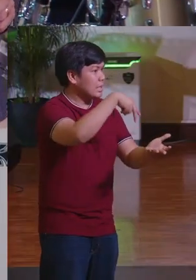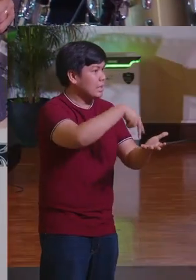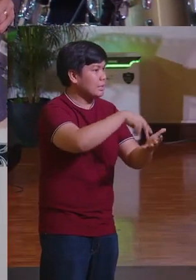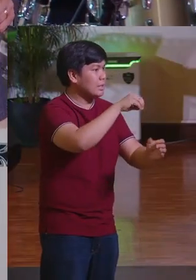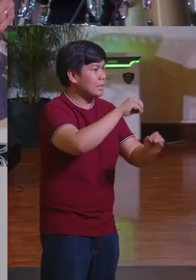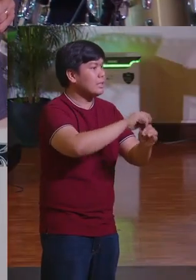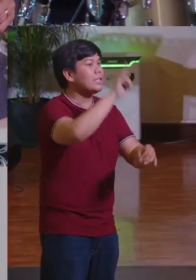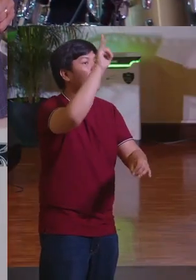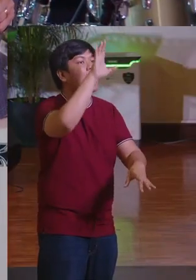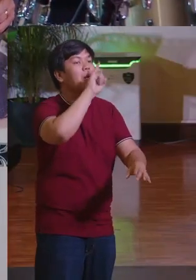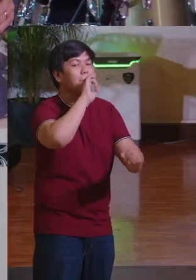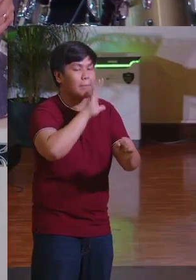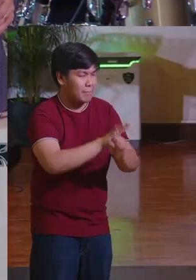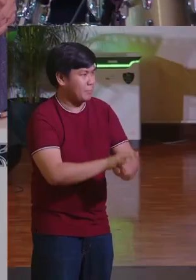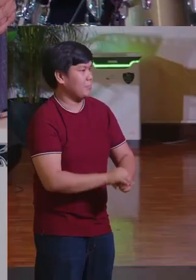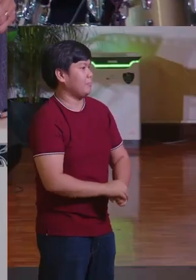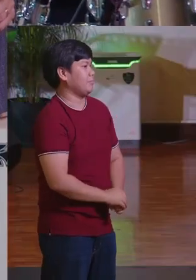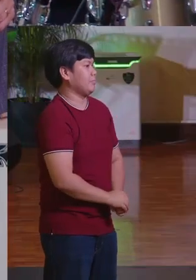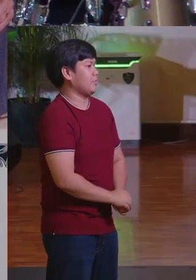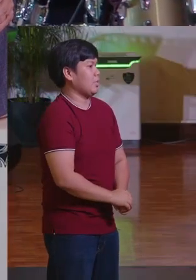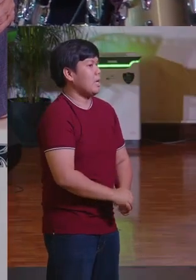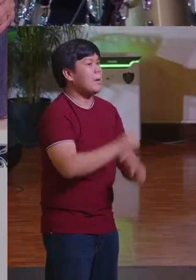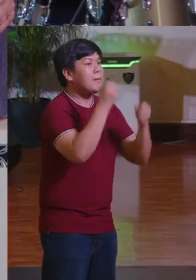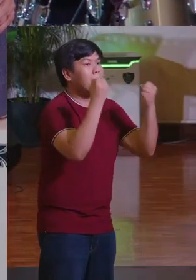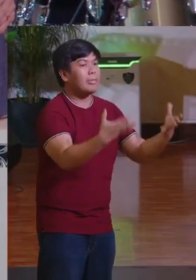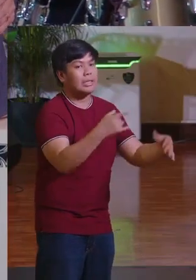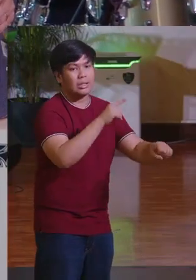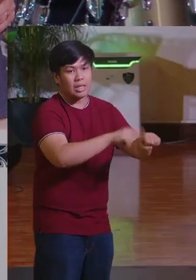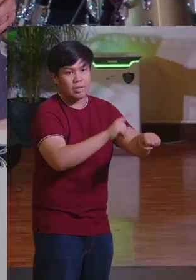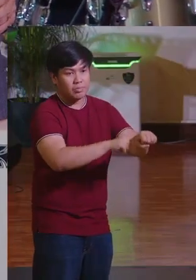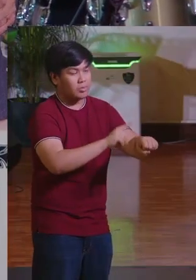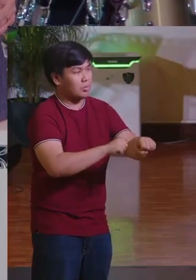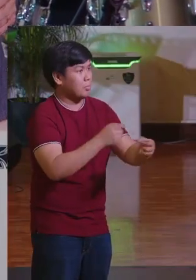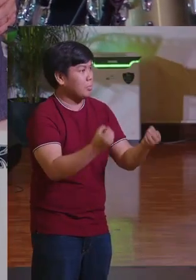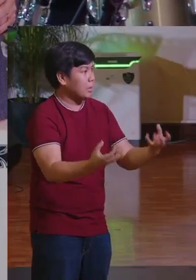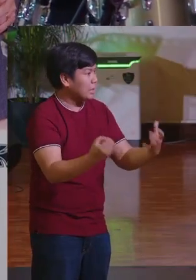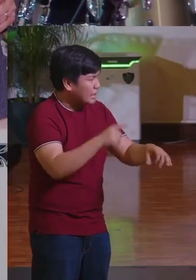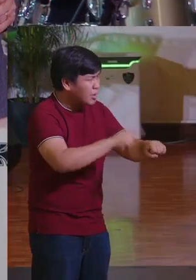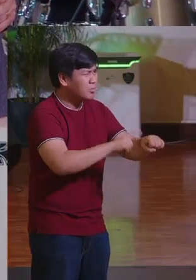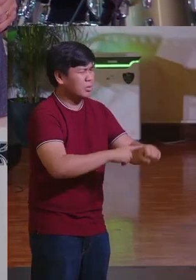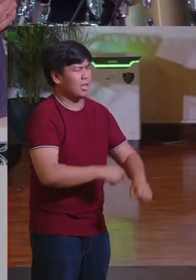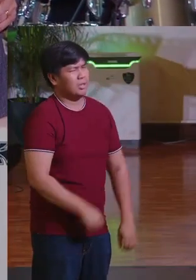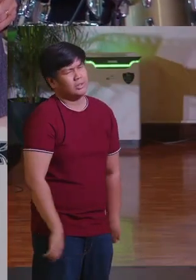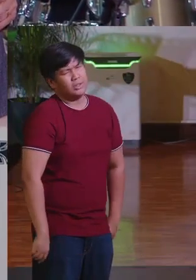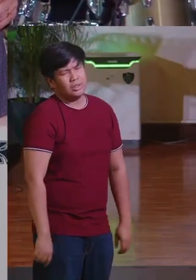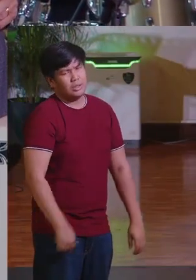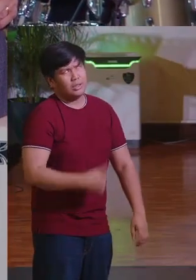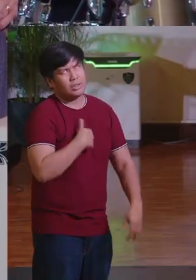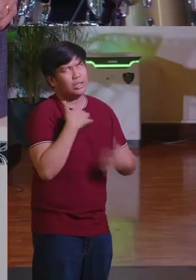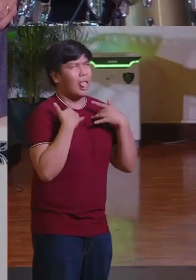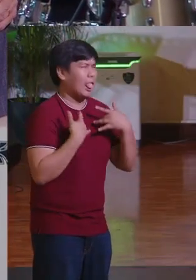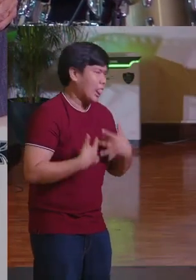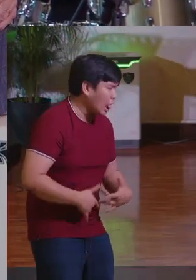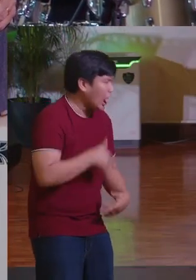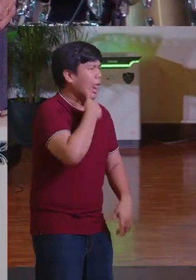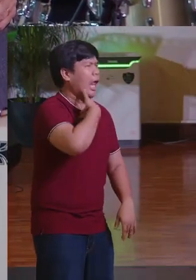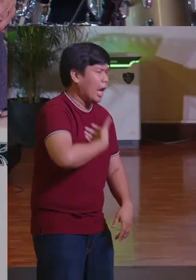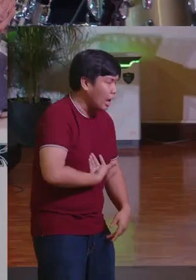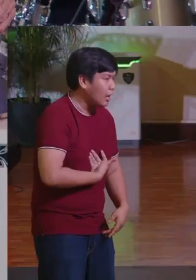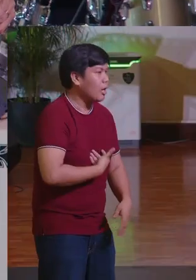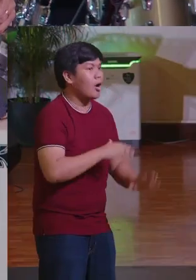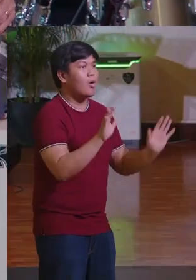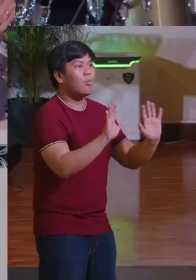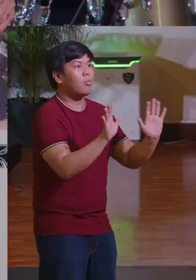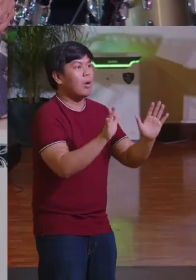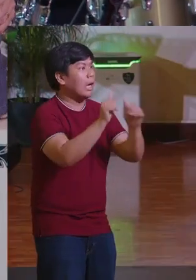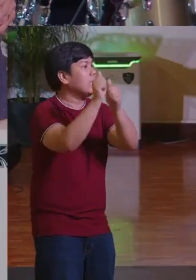Diyos. Maraming pagkakataon na maaaring tayo panghinaang loob. Ngunit huwag tayong matuksong tumakas